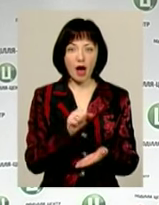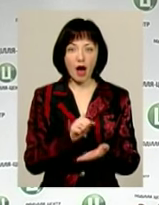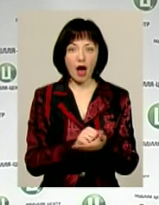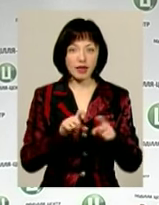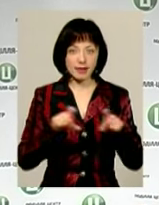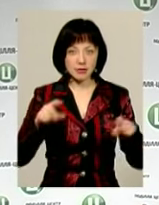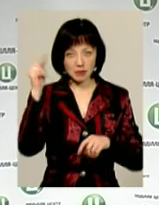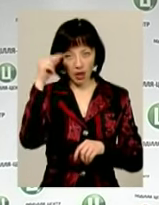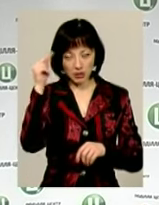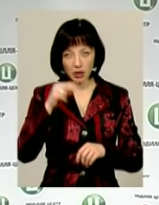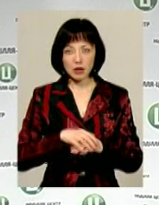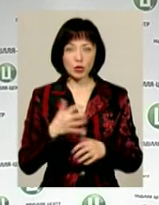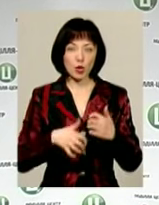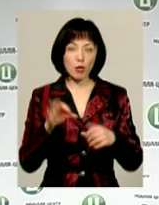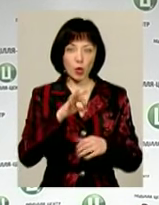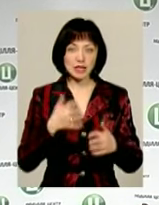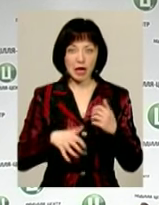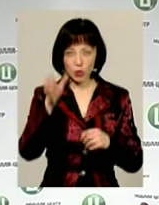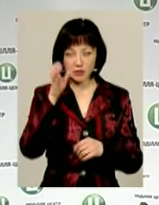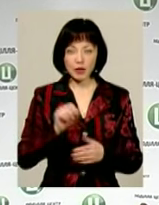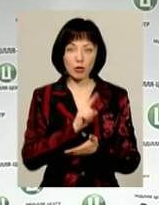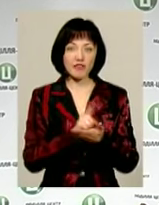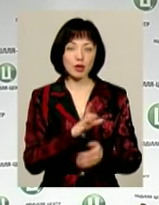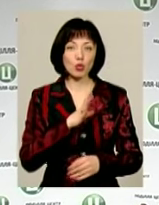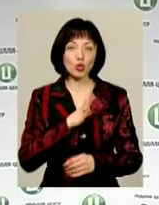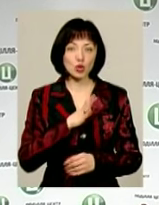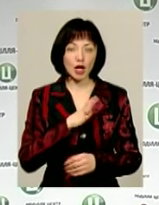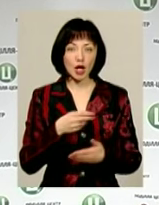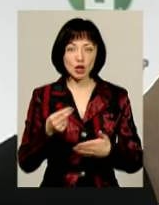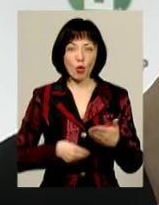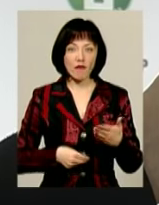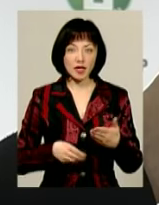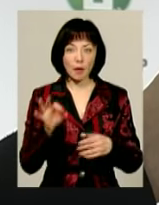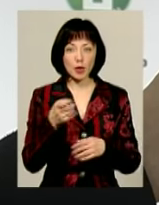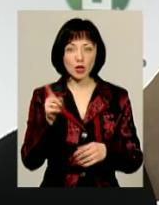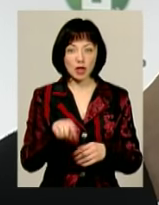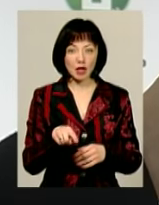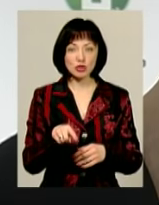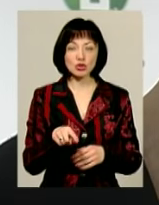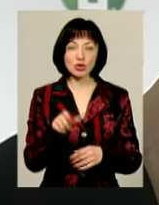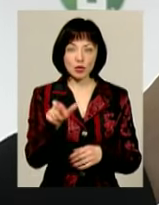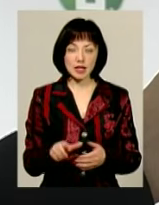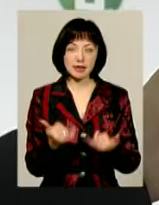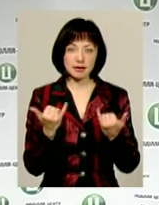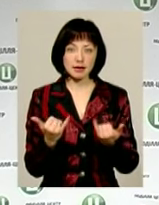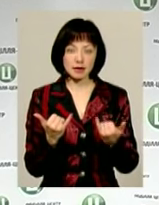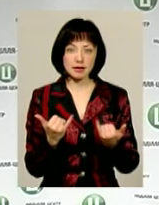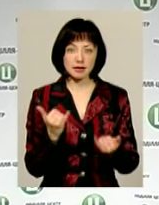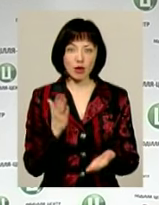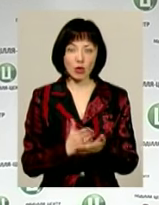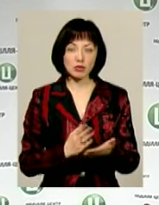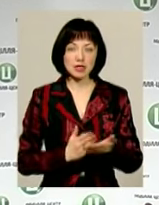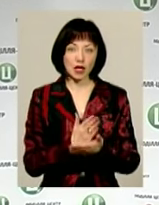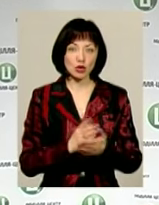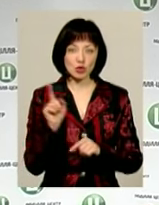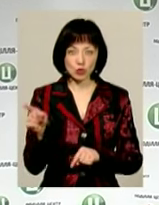атестата про середню освіту, повинна бути довідка про те, що він знаходиться зараз на